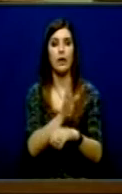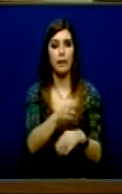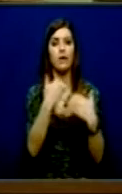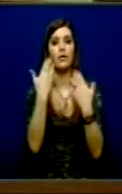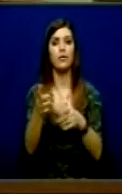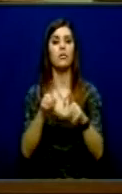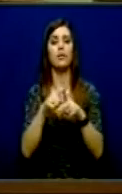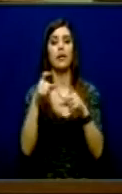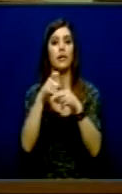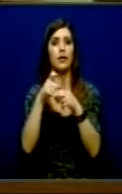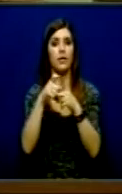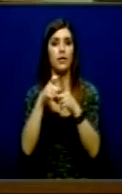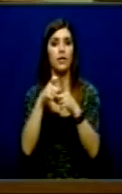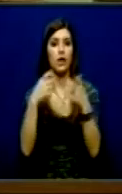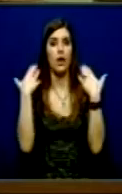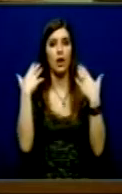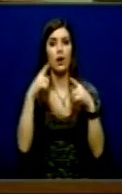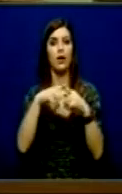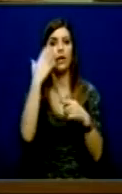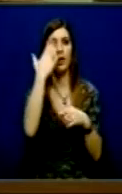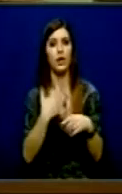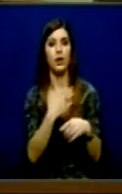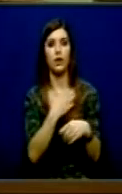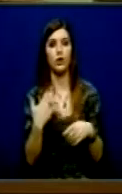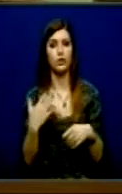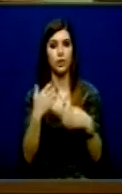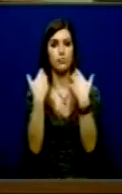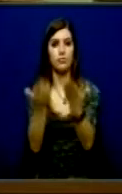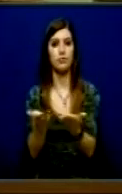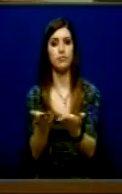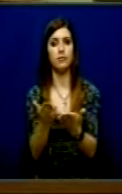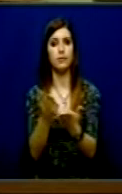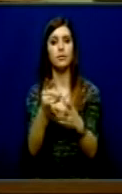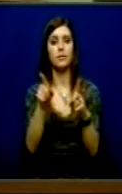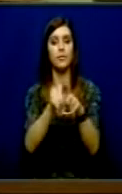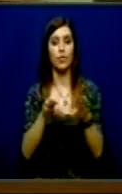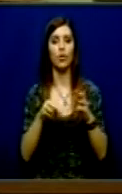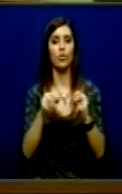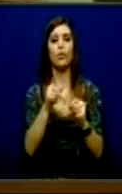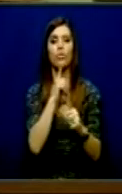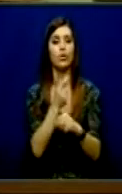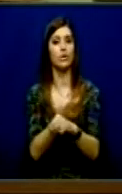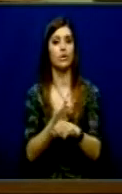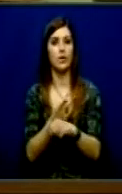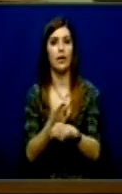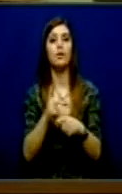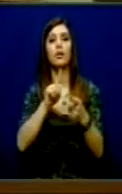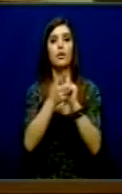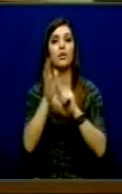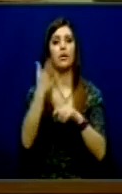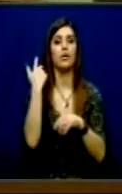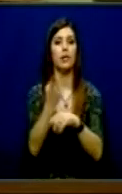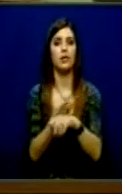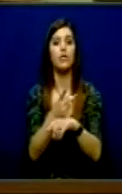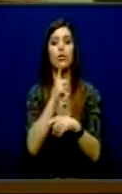Apiko dhe Iliria. Transferimi i paligjshmërive që ishin në pronësi publike rezultonte me humbjen e çfarë